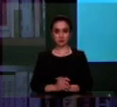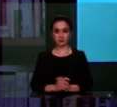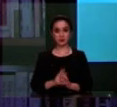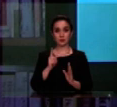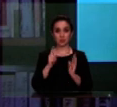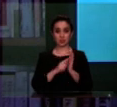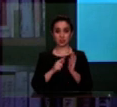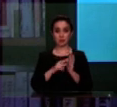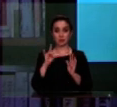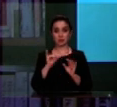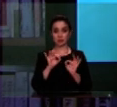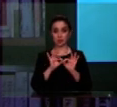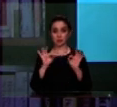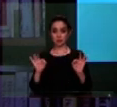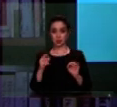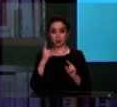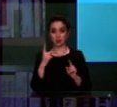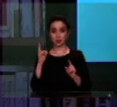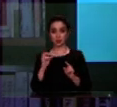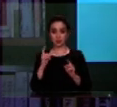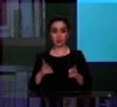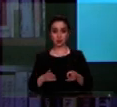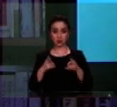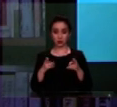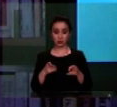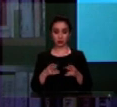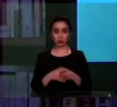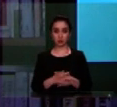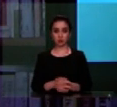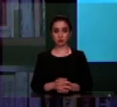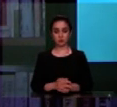7 раз отмерь, 1 раз отрежь.